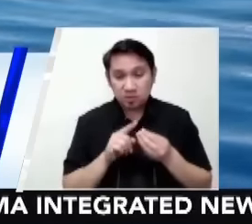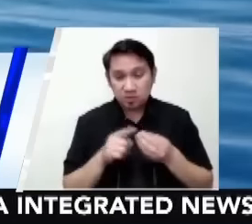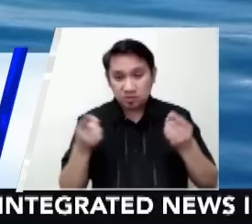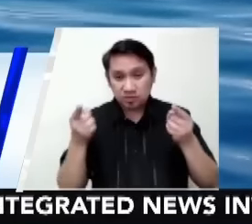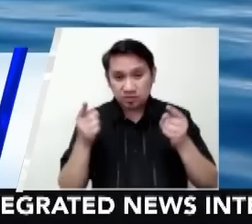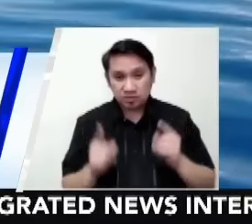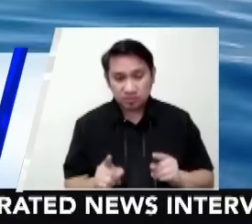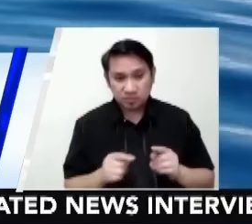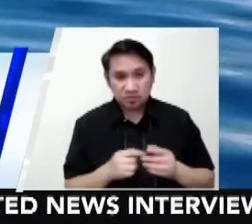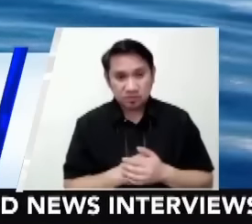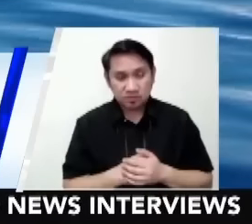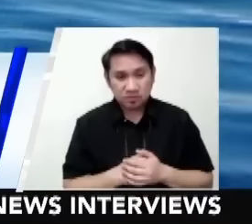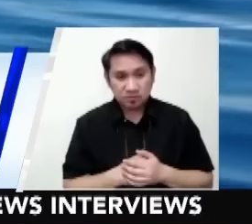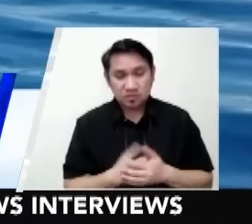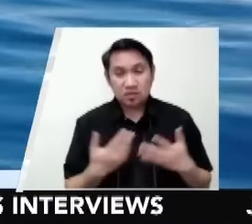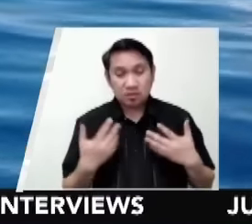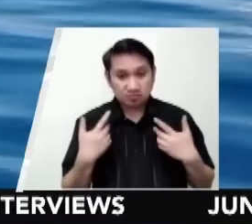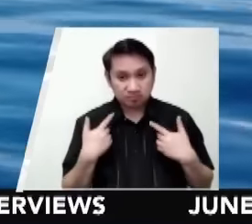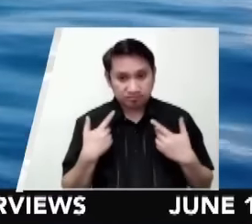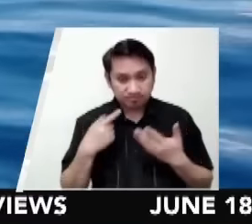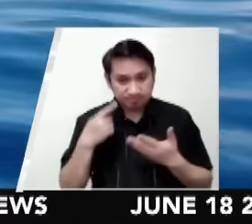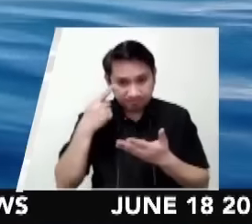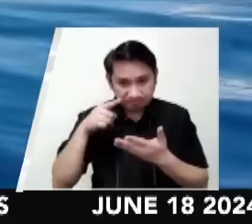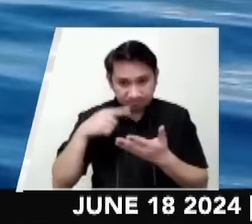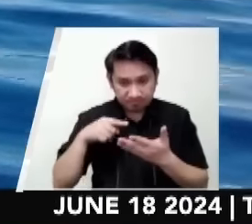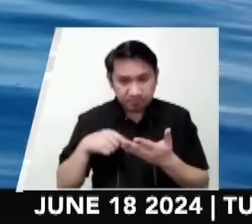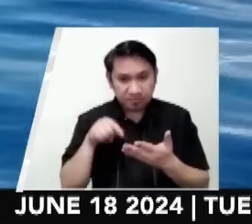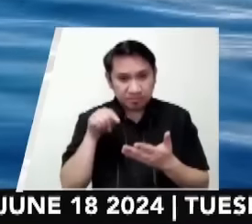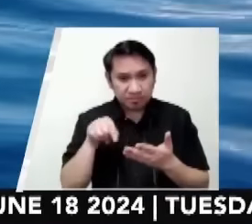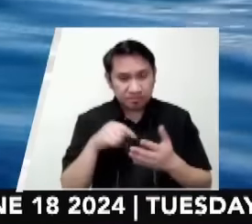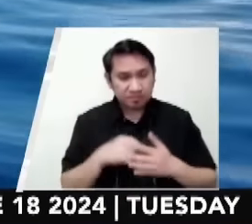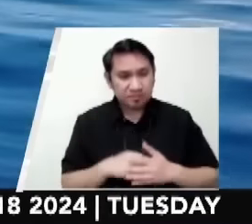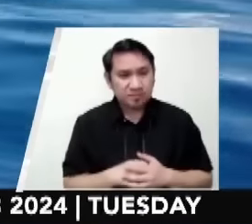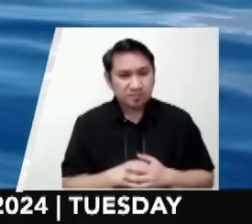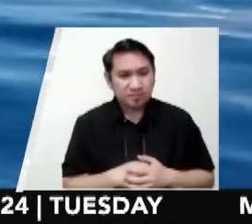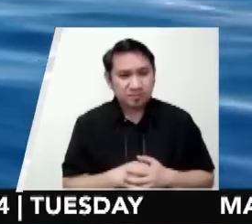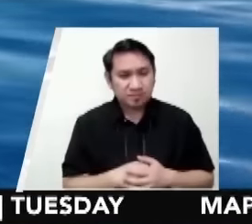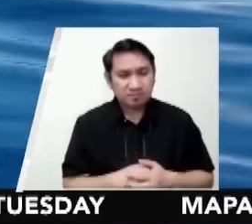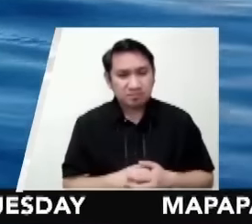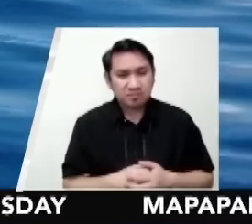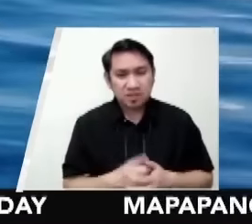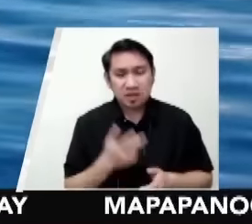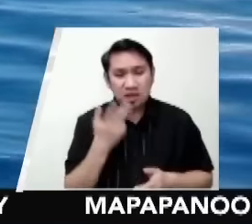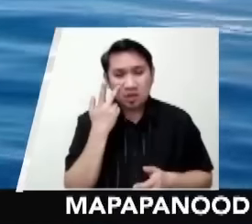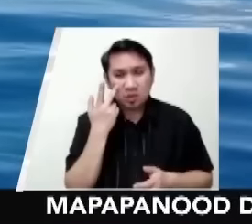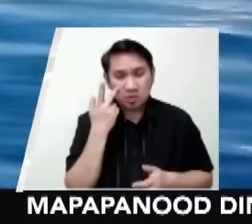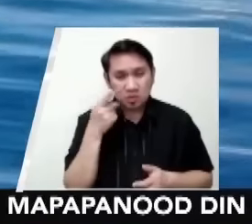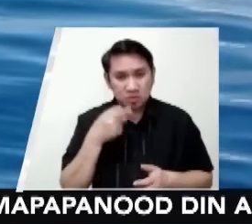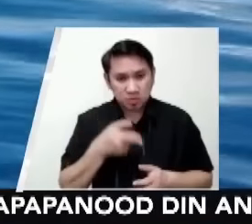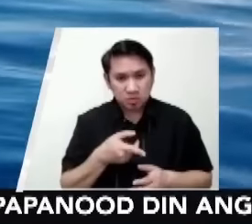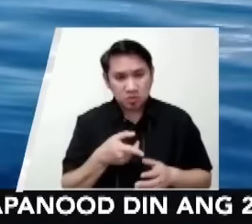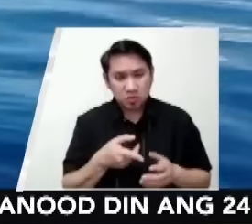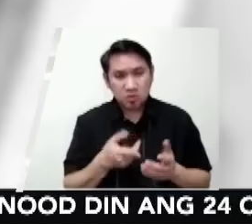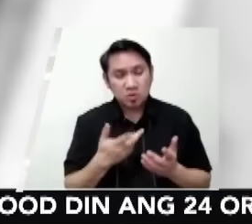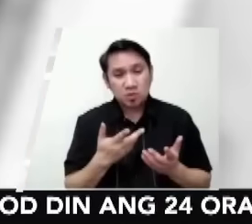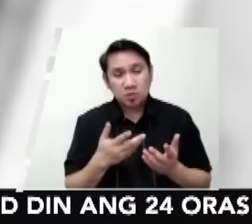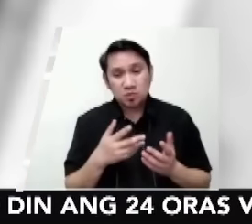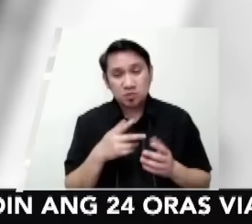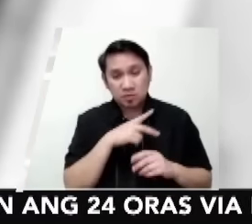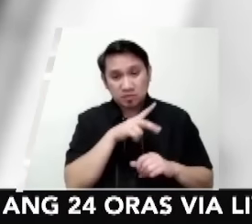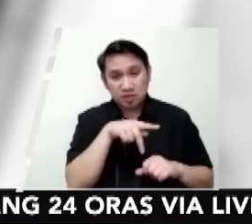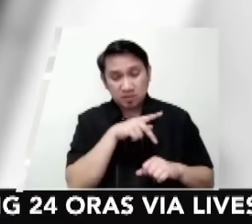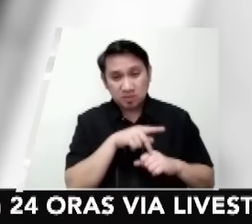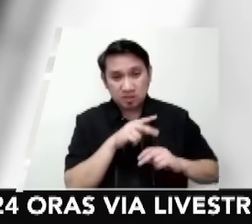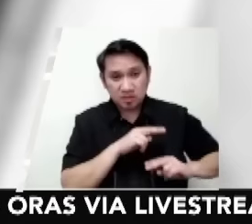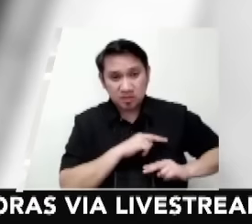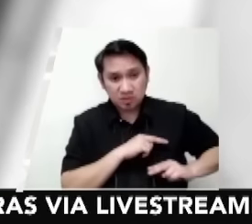daw sa pagkaladkad sa rigid hull inflatable boat sa RIB, binutas pa raw ito ng China kahit may sakay ng mga sundalo ng Philippine Navy. 7 sundalo